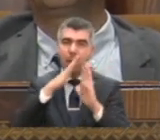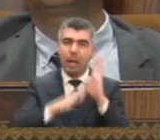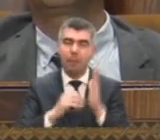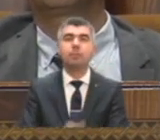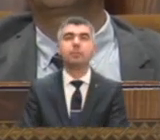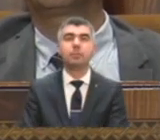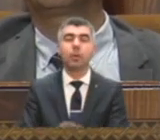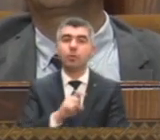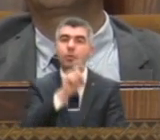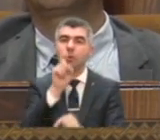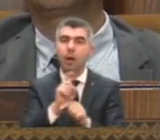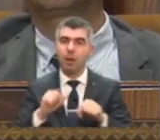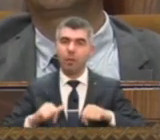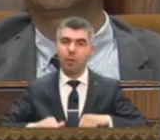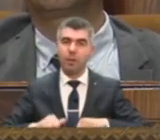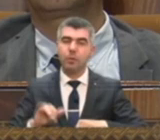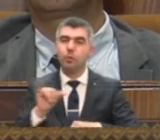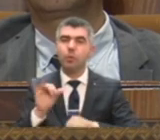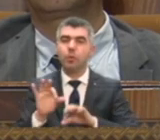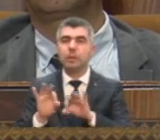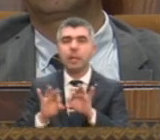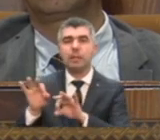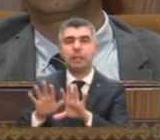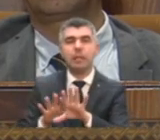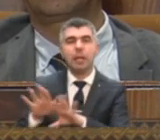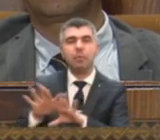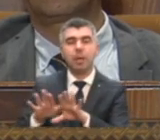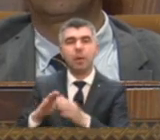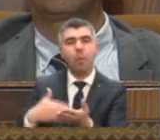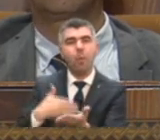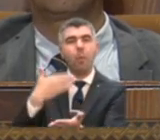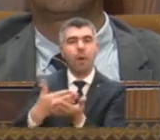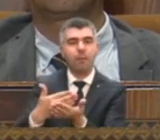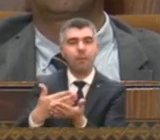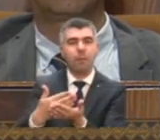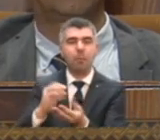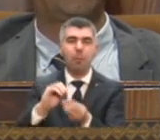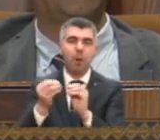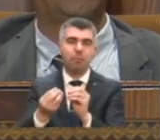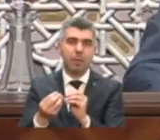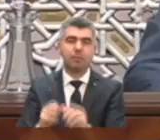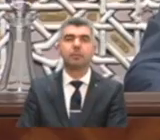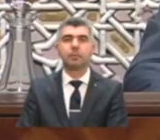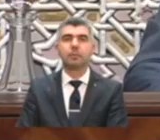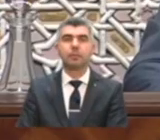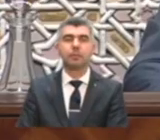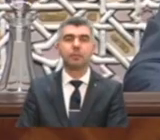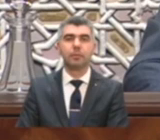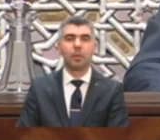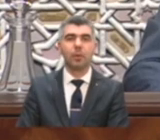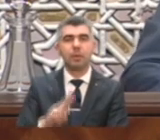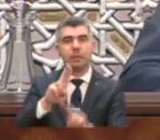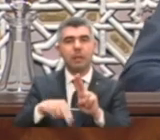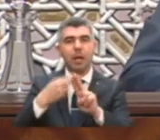نسألكم السيدة الوزيرة عن التدابير والإجراءات للحد من هذه الاختلالات. شكرا، كلمة لكم السيدة